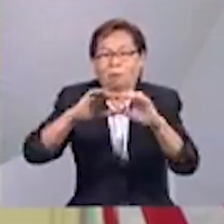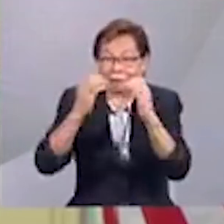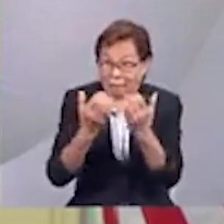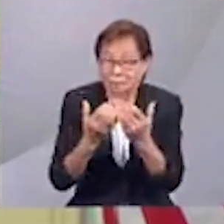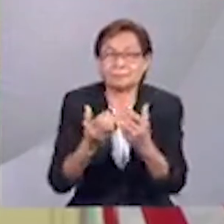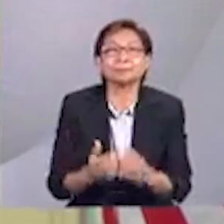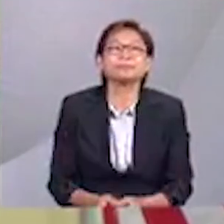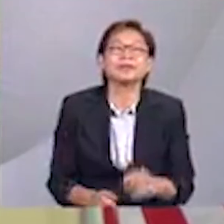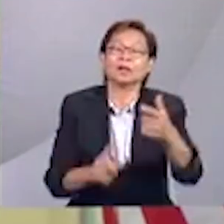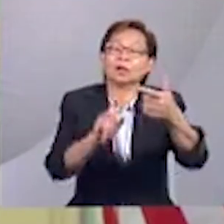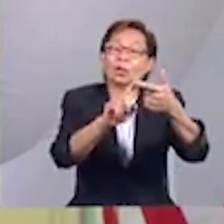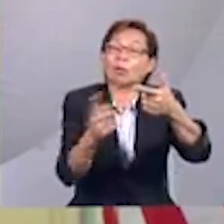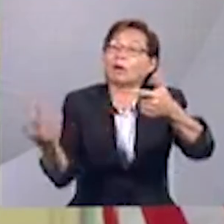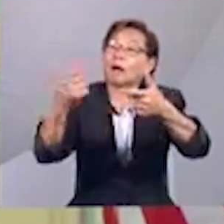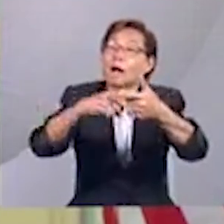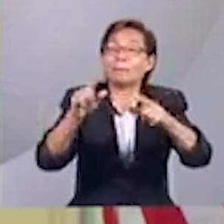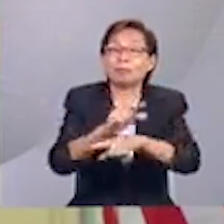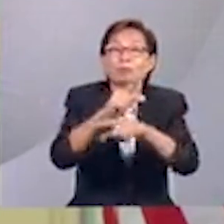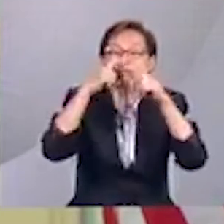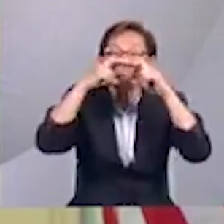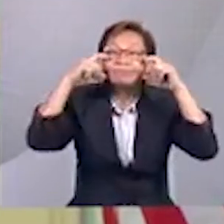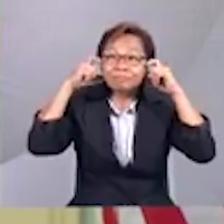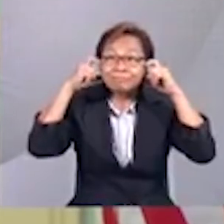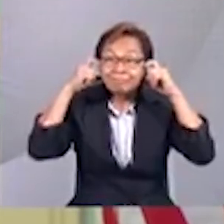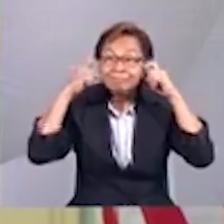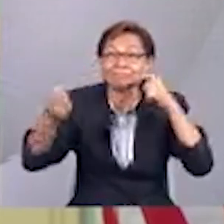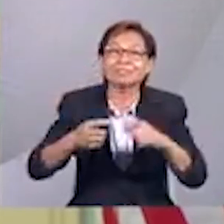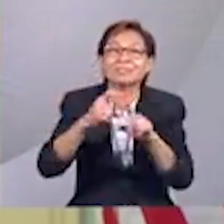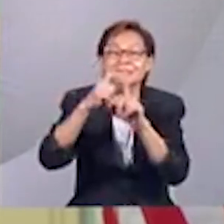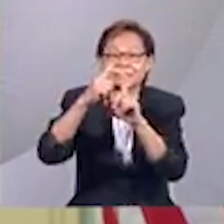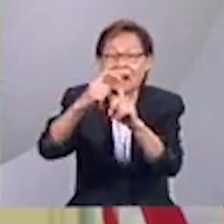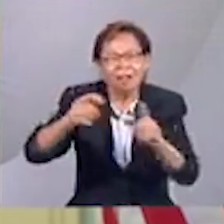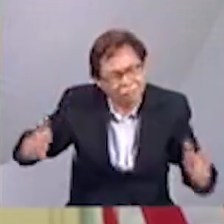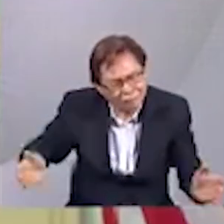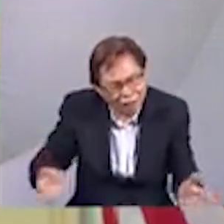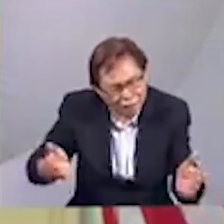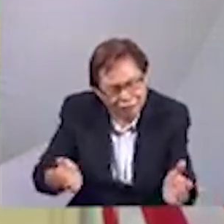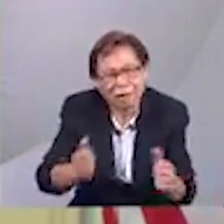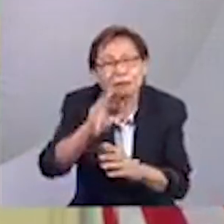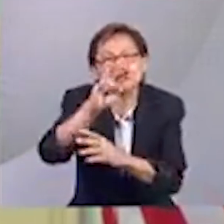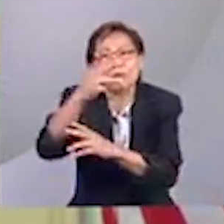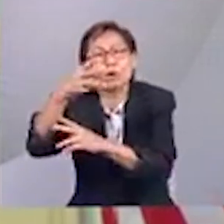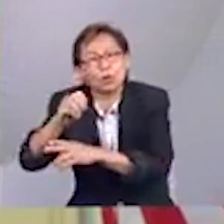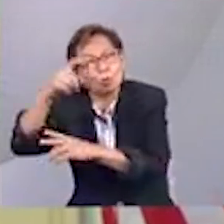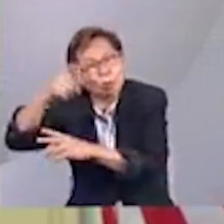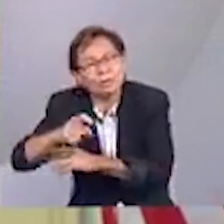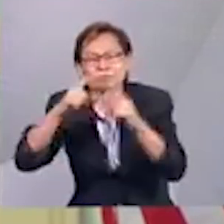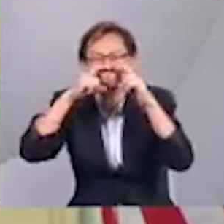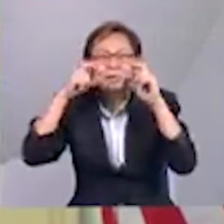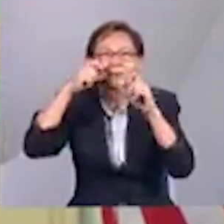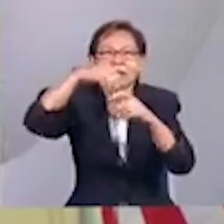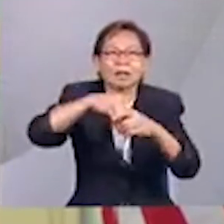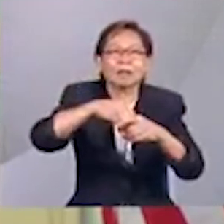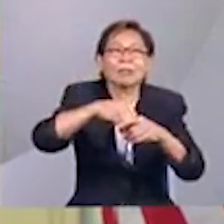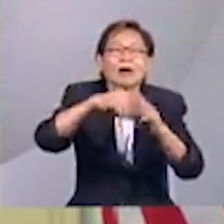berkaitan dengan pemakaian pelitup muka seperti mana yang disebut tadi digalakkan oleh WHO, dan dalam garis panduan